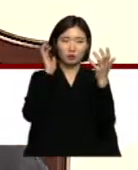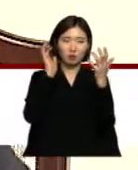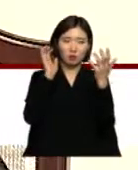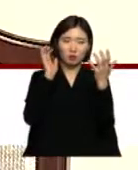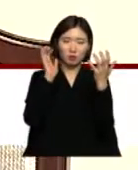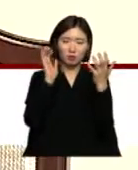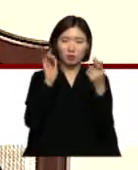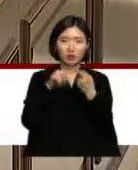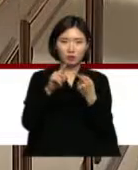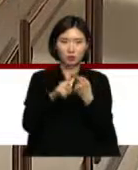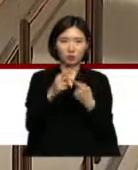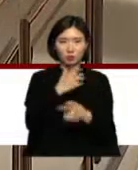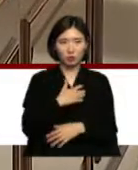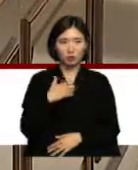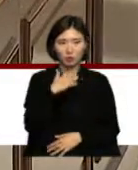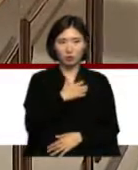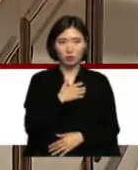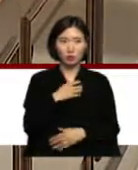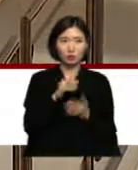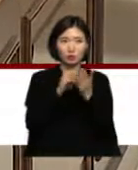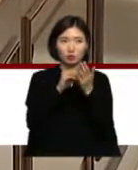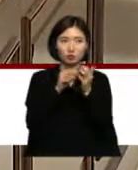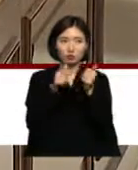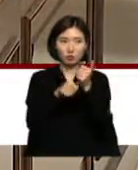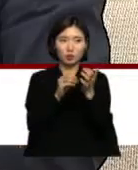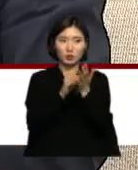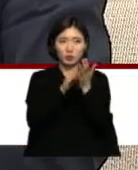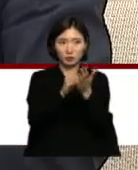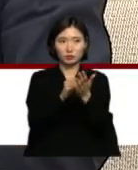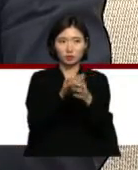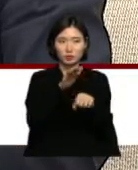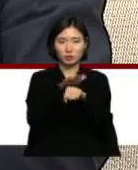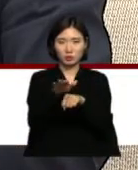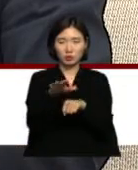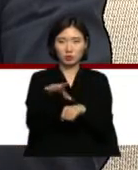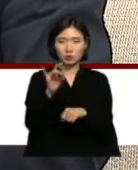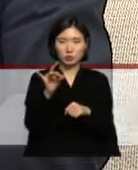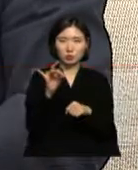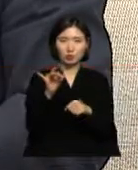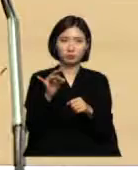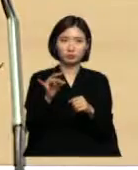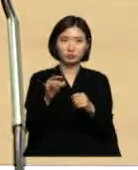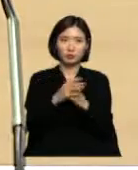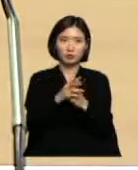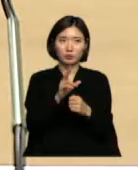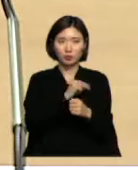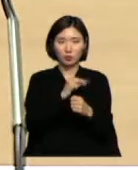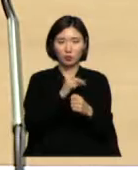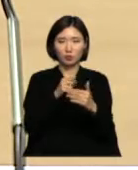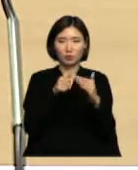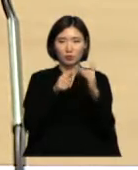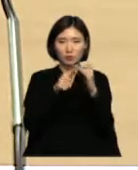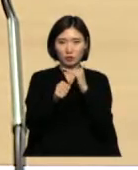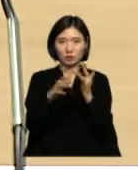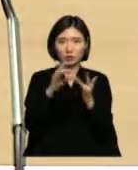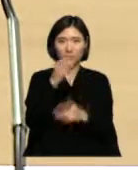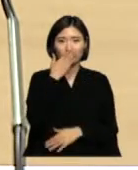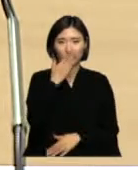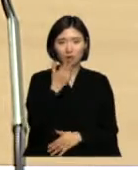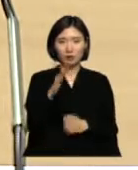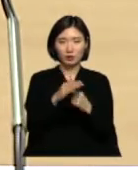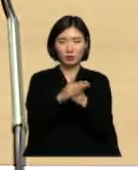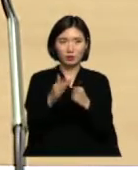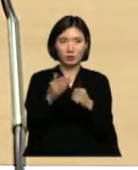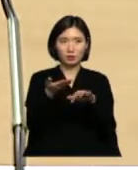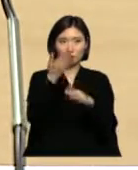형태인데 반해 후보자 등록 방식의 경우 초선 의원도 의장으로 당선 가능하다는 것입니다. 선후배 관계가 이거 아무래도 좀